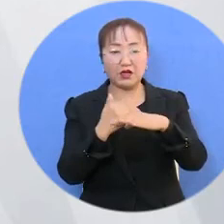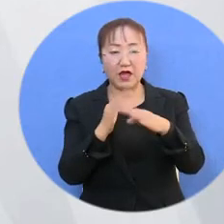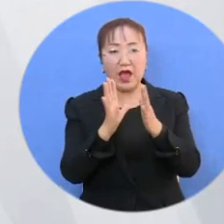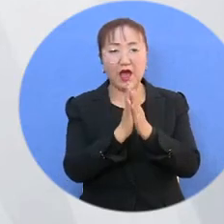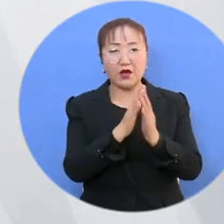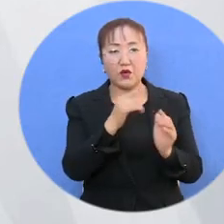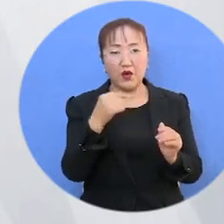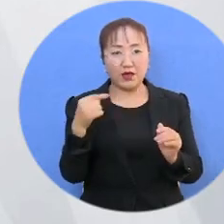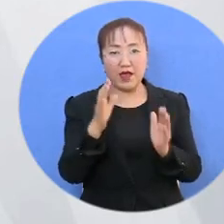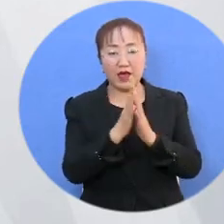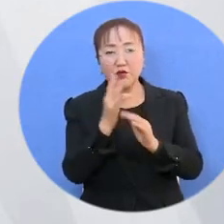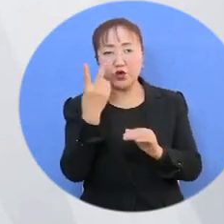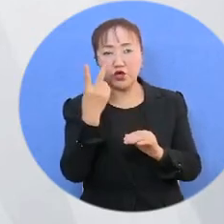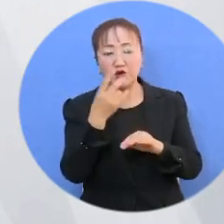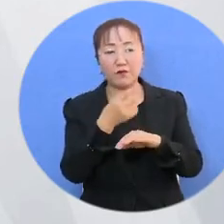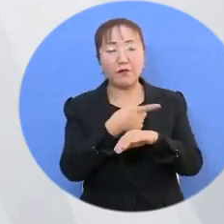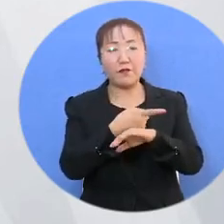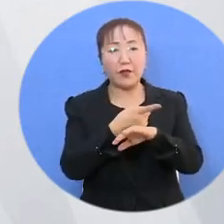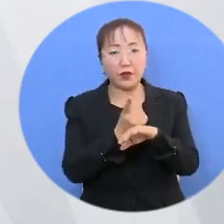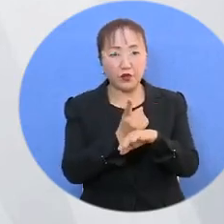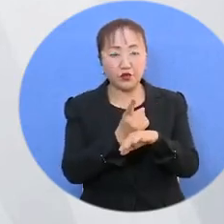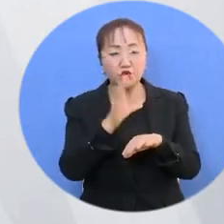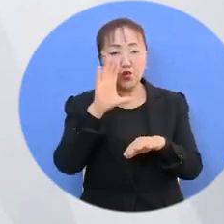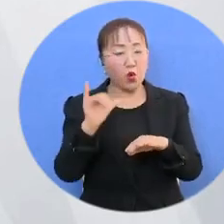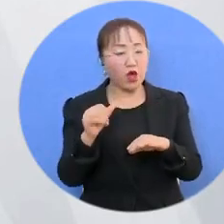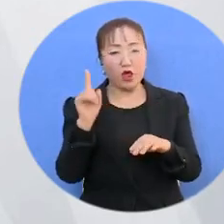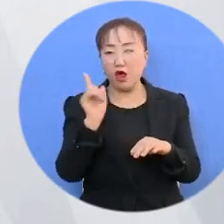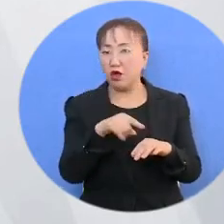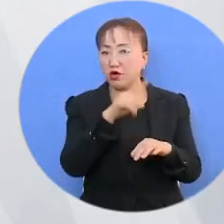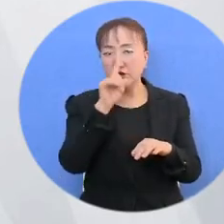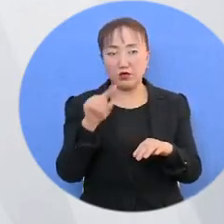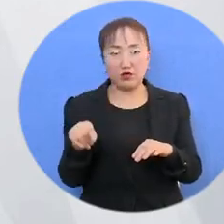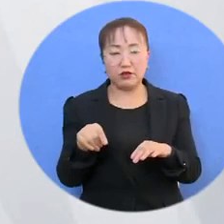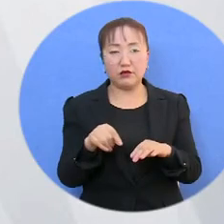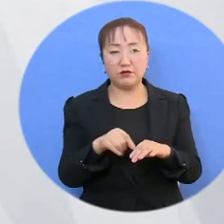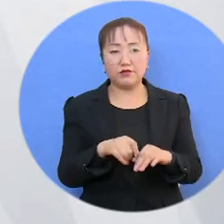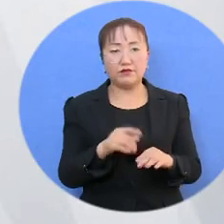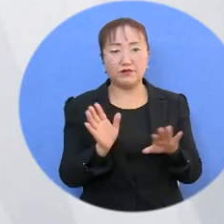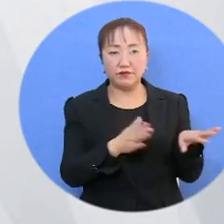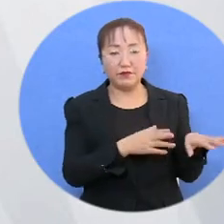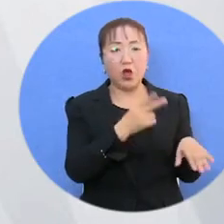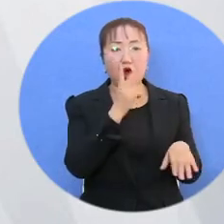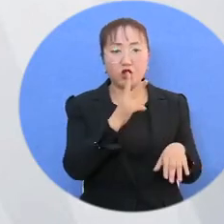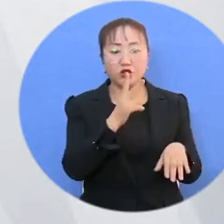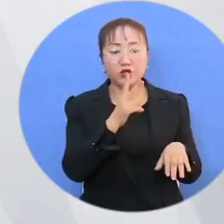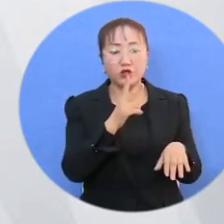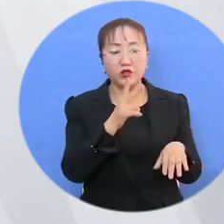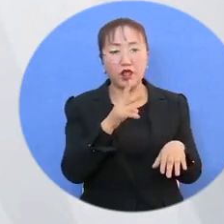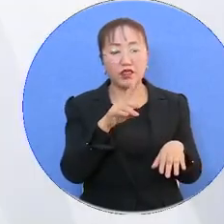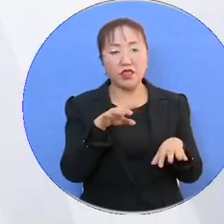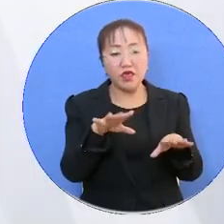минутаас илүү хугацаанд бол суухыг хориглоно. За хоёр дахь сурагч бол хөвтөж ажиллаж байна. Энэ бол буруу.